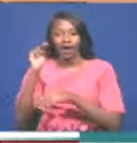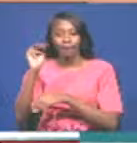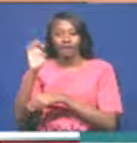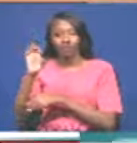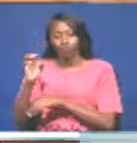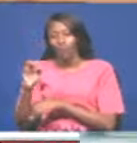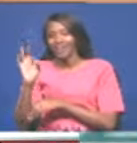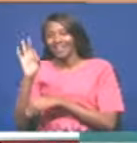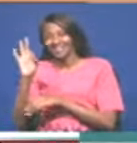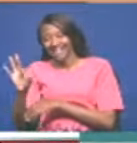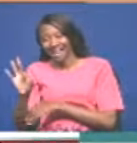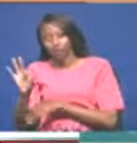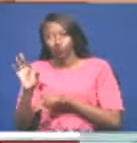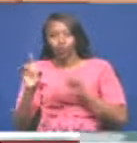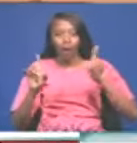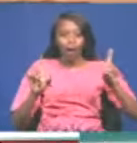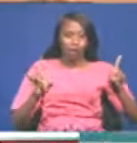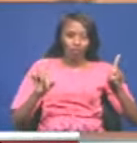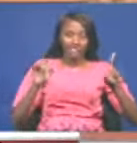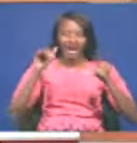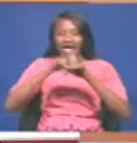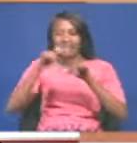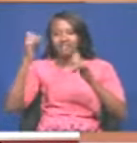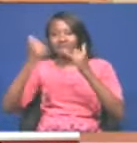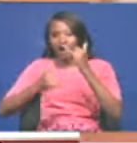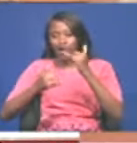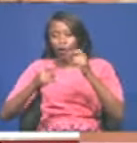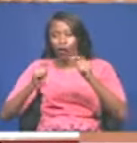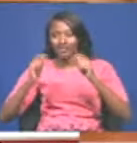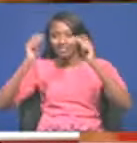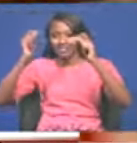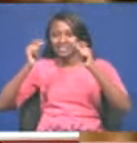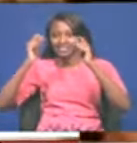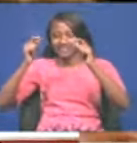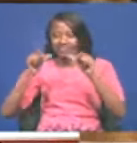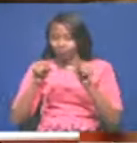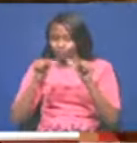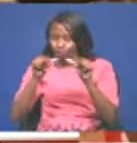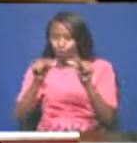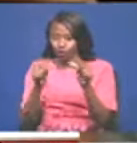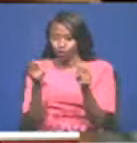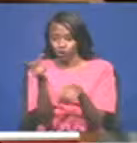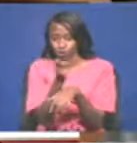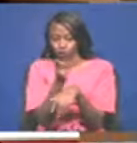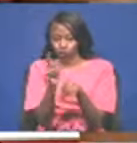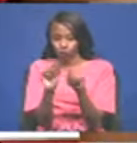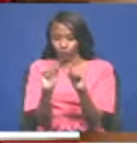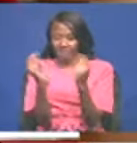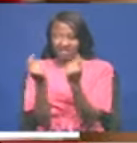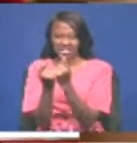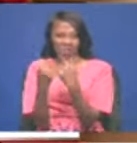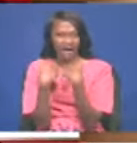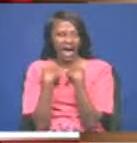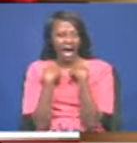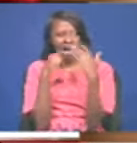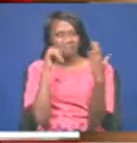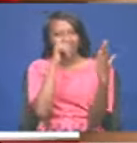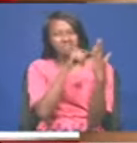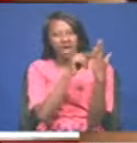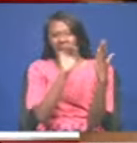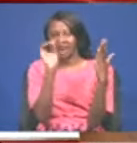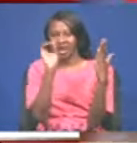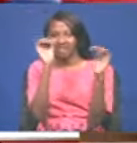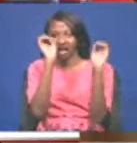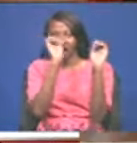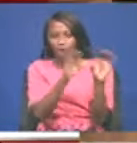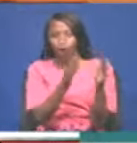3-1 katika finali na kutoa taji yao ya tatu mfululizo. Timu hizo mbili hazina alama kwa sasa baada ya kupoteza mechi zao mbili